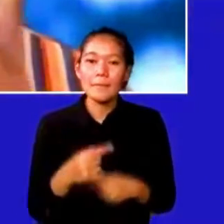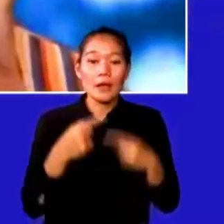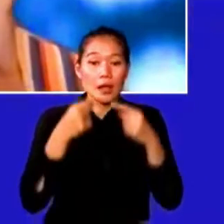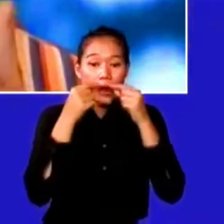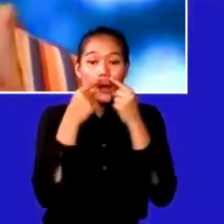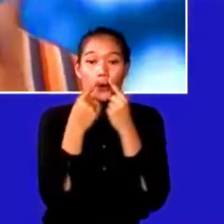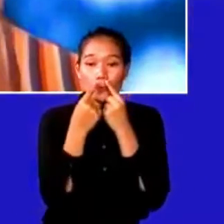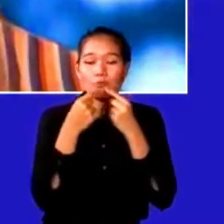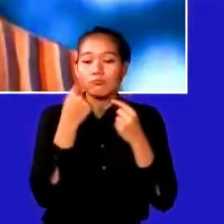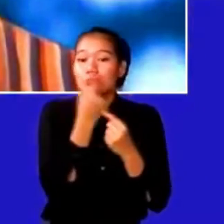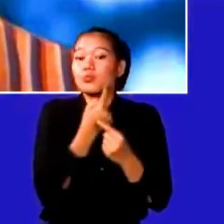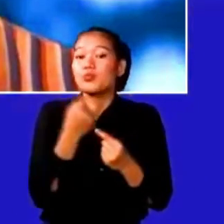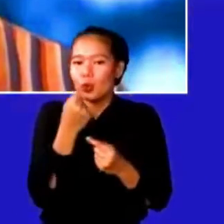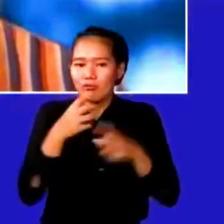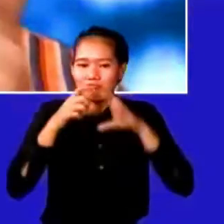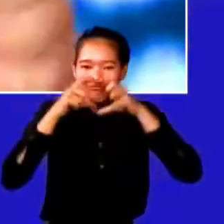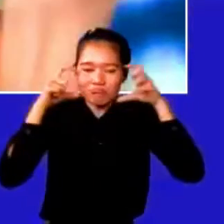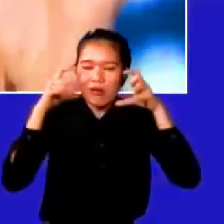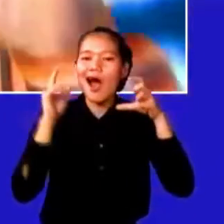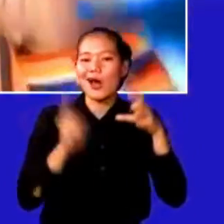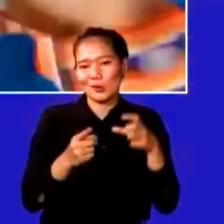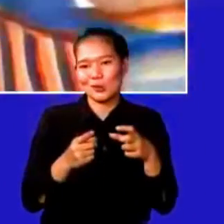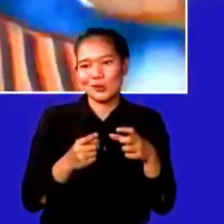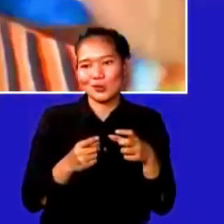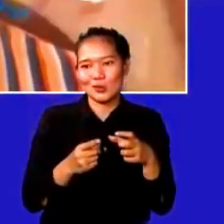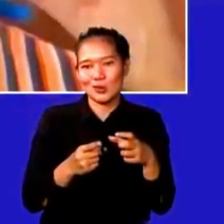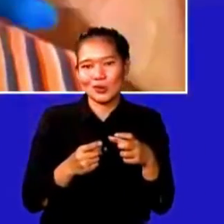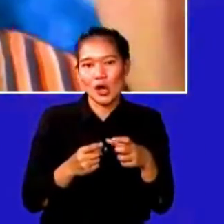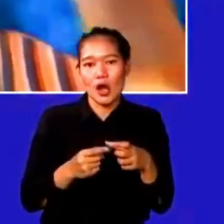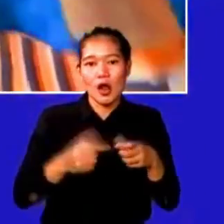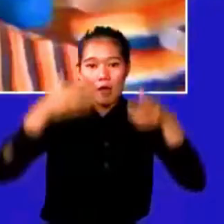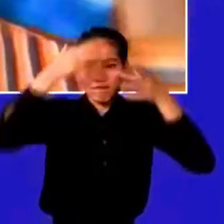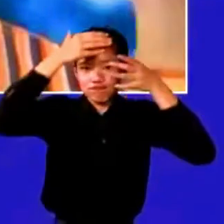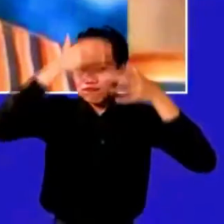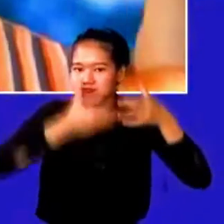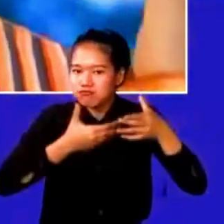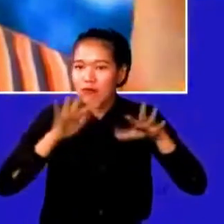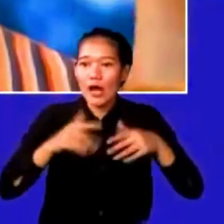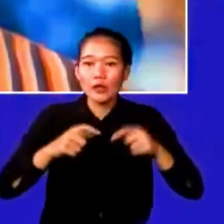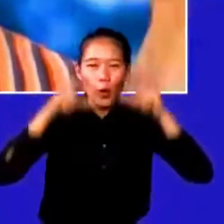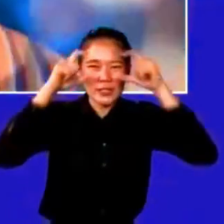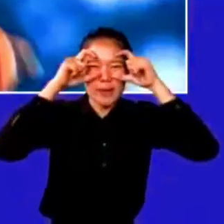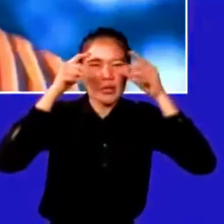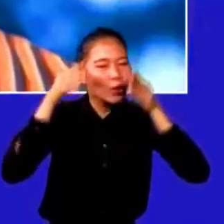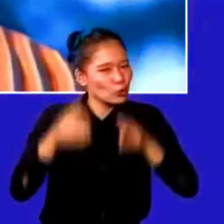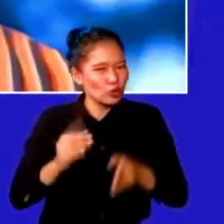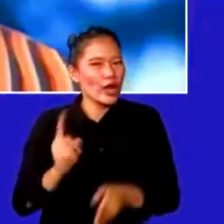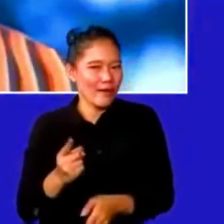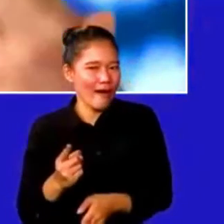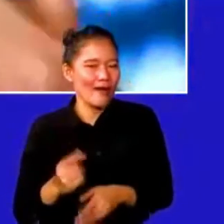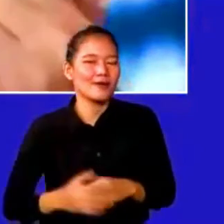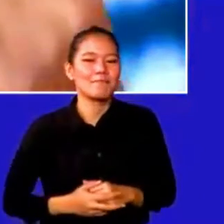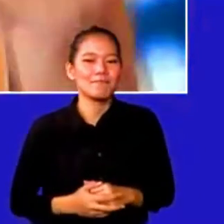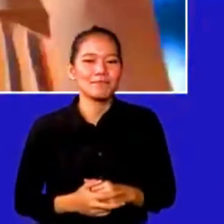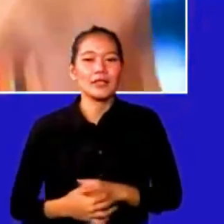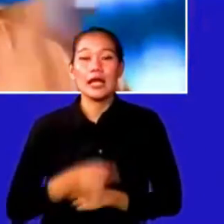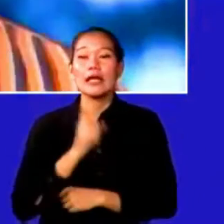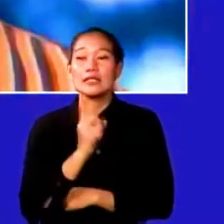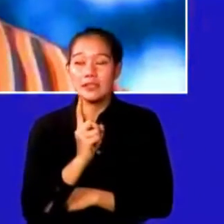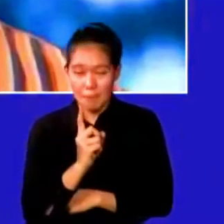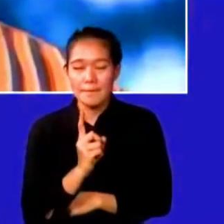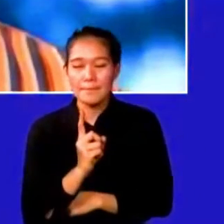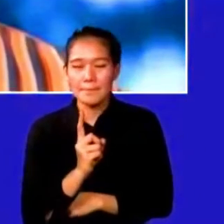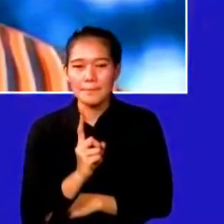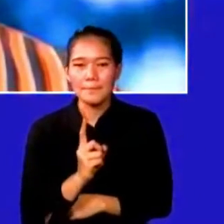hidung beban mulut harus ditutup ya bahkan pada pakai facial atau kacamata yang khusus ya seperti itu karena semua